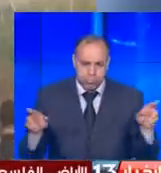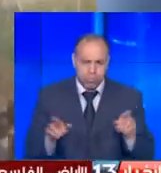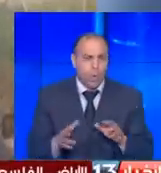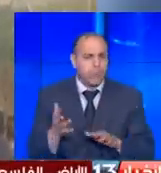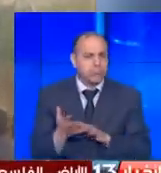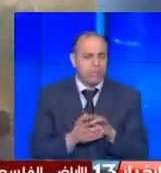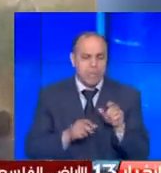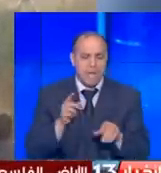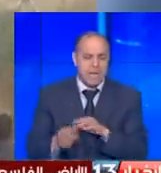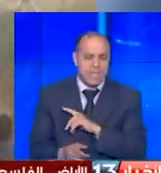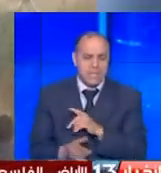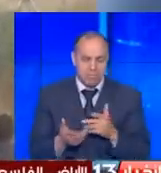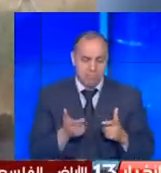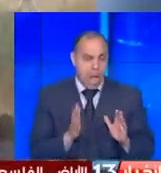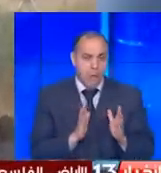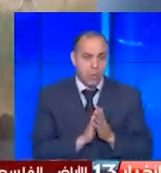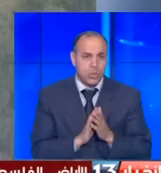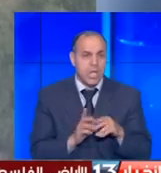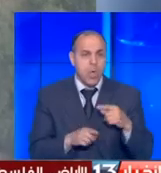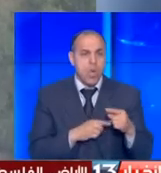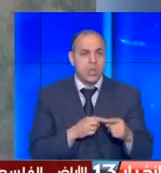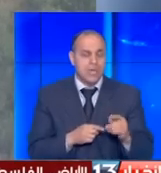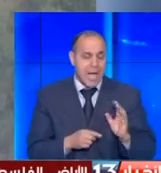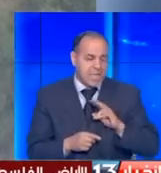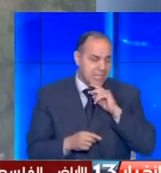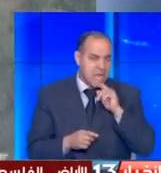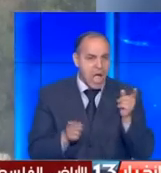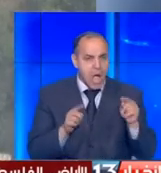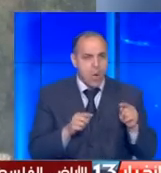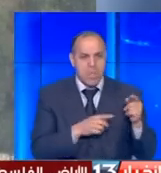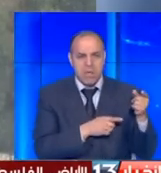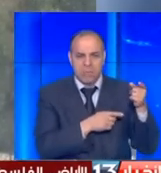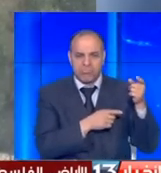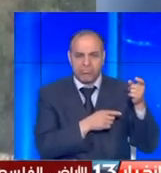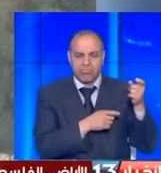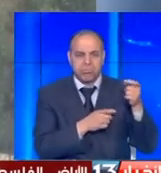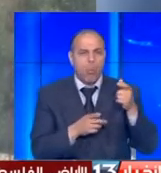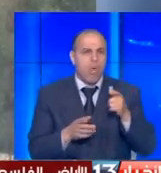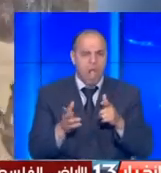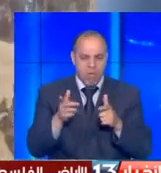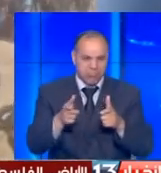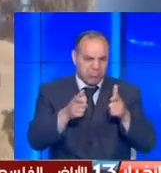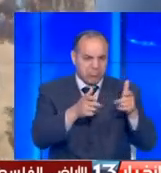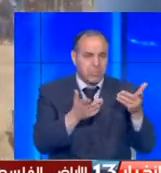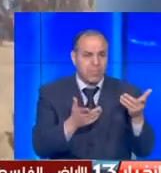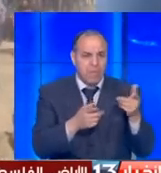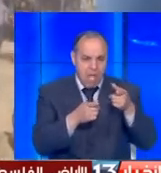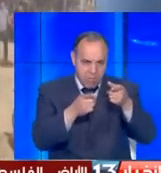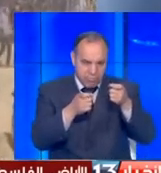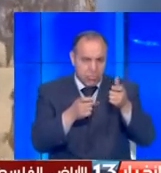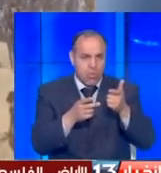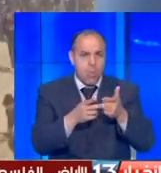يواجهها الفلسطينيون عزلاء يواصل فيها المحتل الإسرائيلي استعمال جميع أدوات القتل من